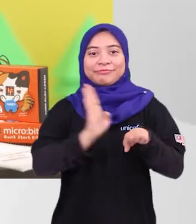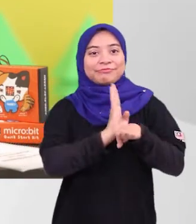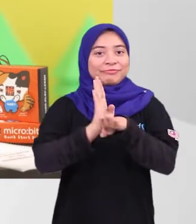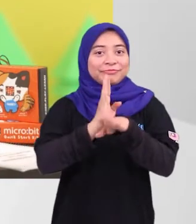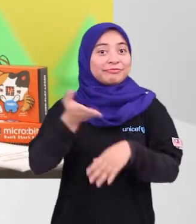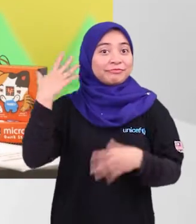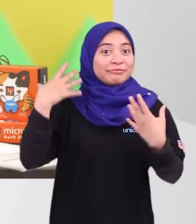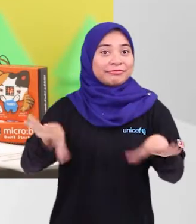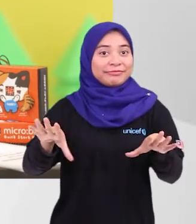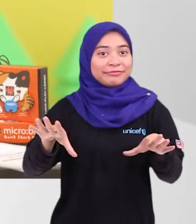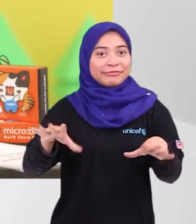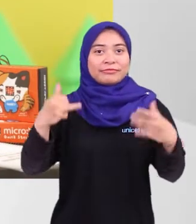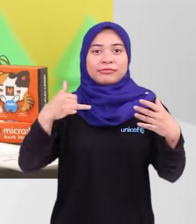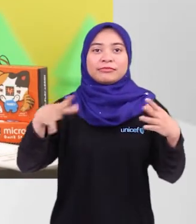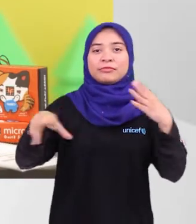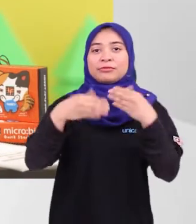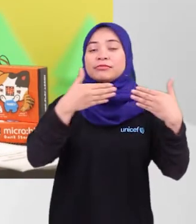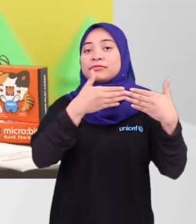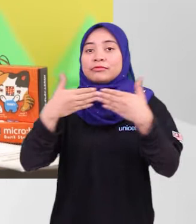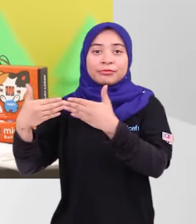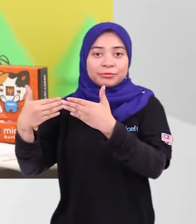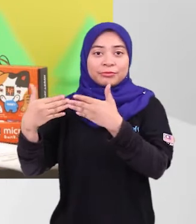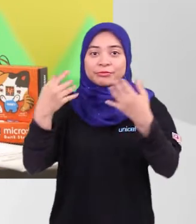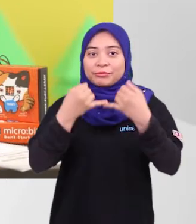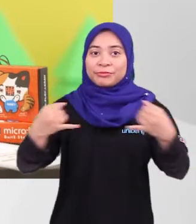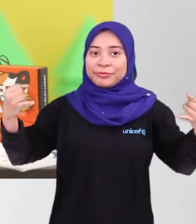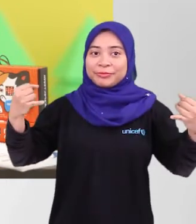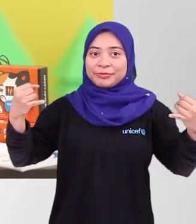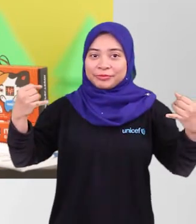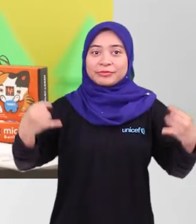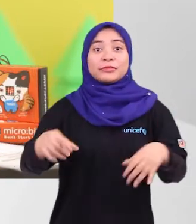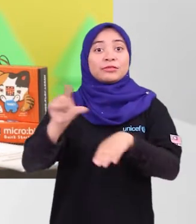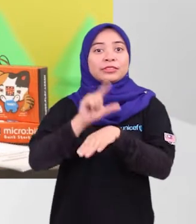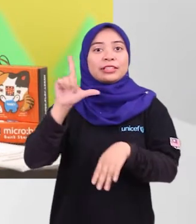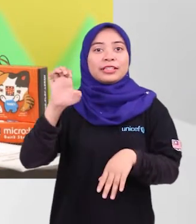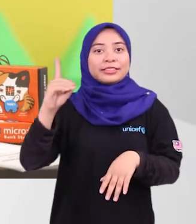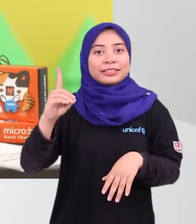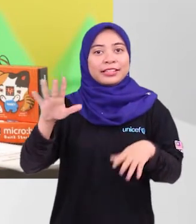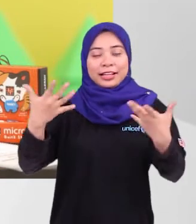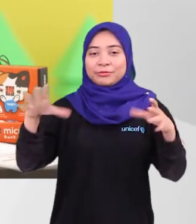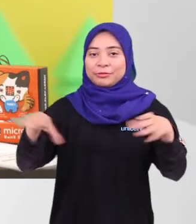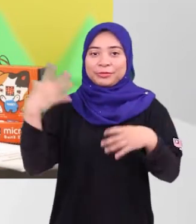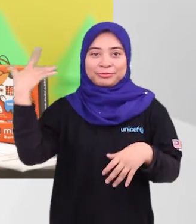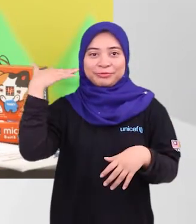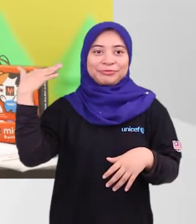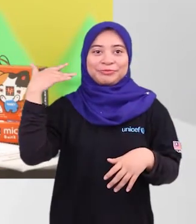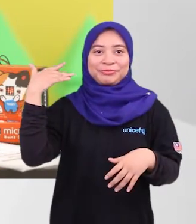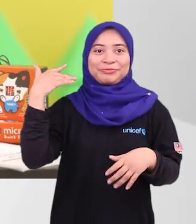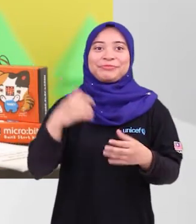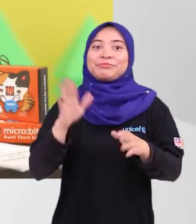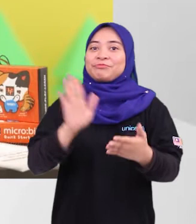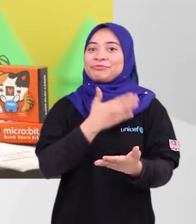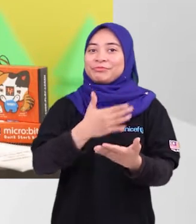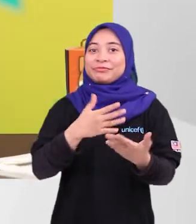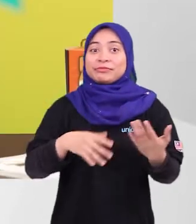Baby Shark. Dalam video yang lepas, kita dah lihat bagaimana Microbit boleh bersambung dengan lita luaran menggunakan LED. Kali ini kita akan gunakan buzzer